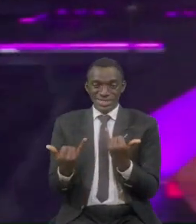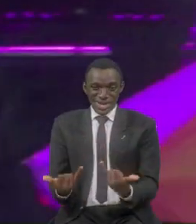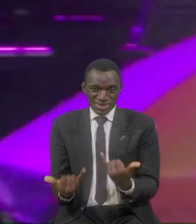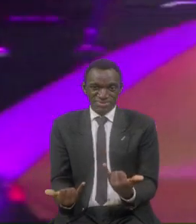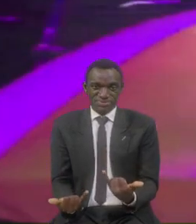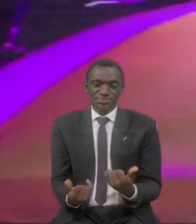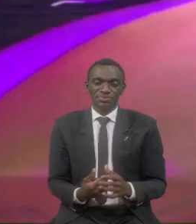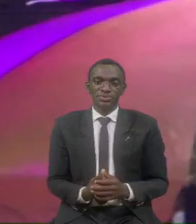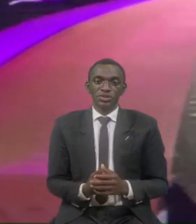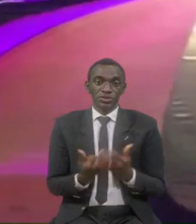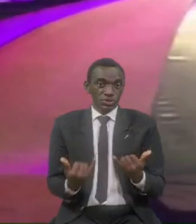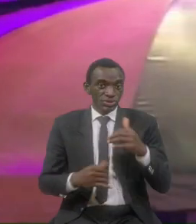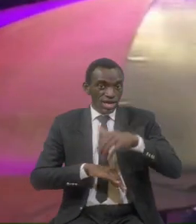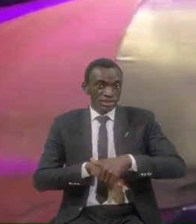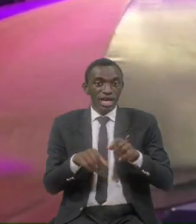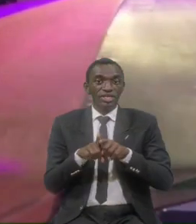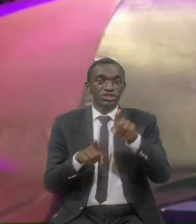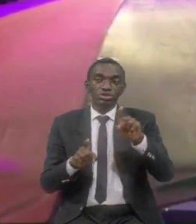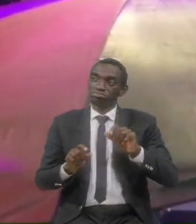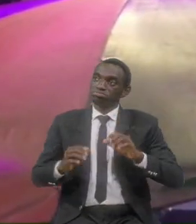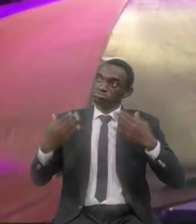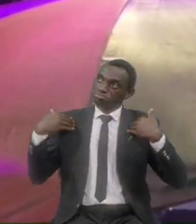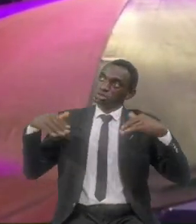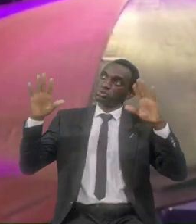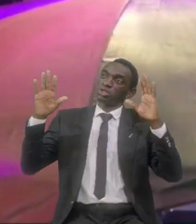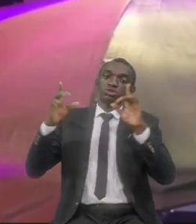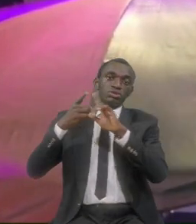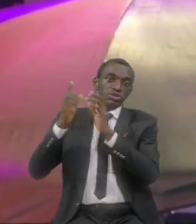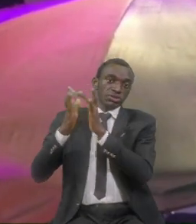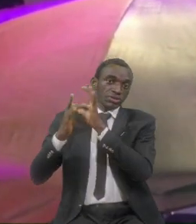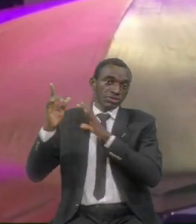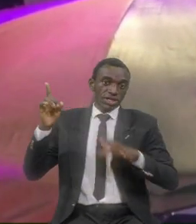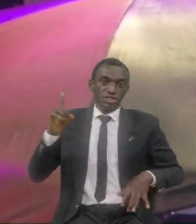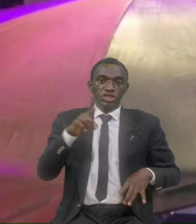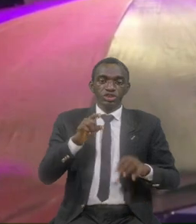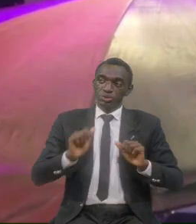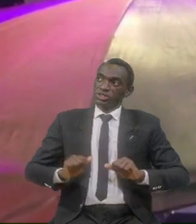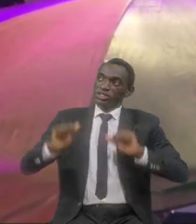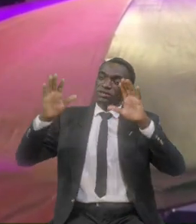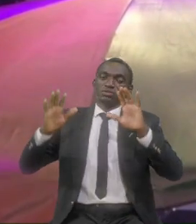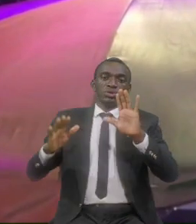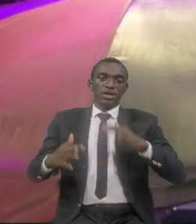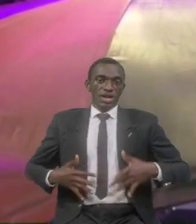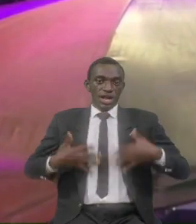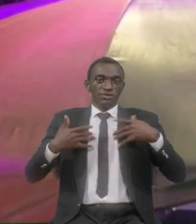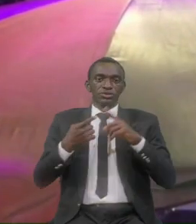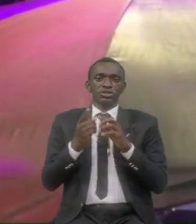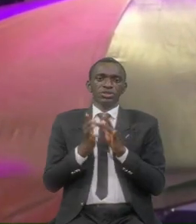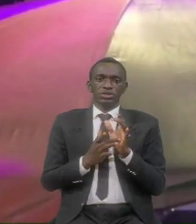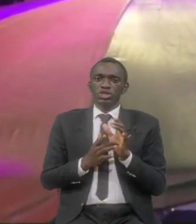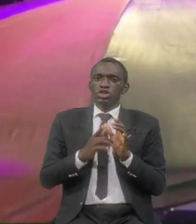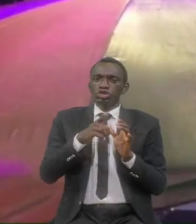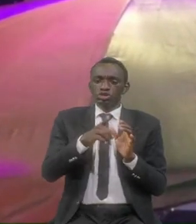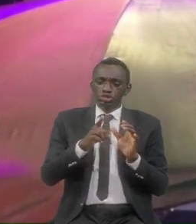give your life to Christ, samtang atong yatag atong kinabuhi kay Kristo. Everyone you've surrendered your mind to, matag